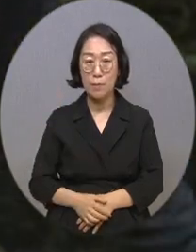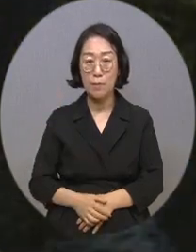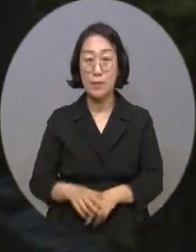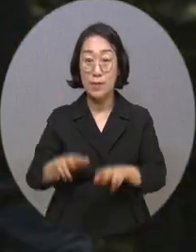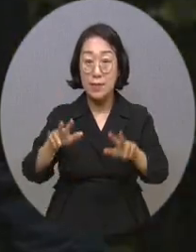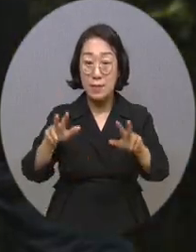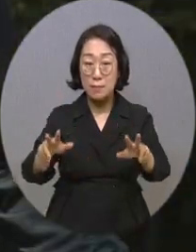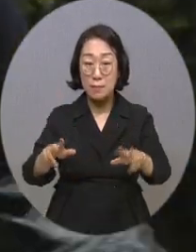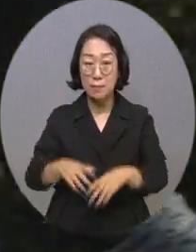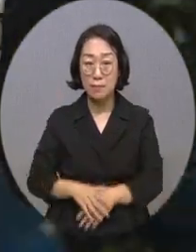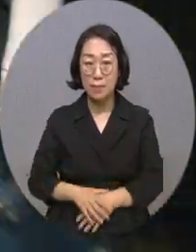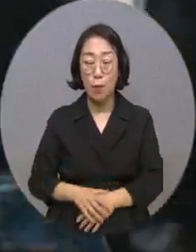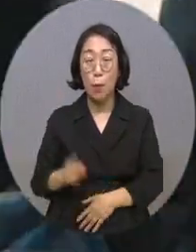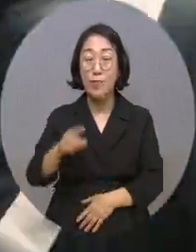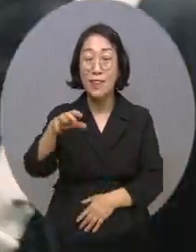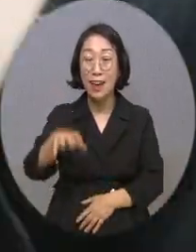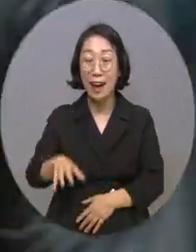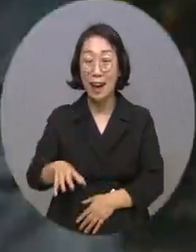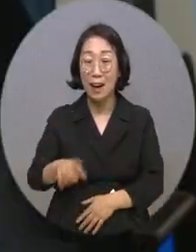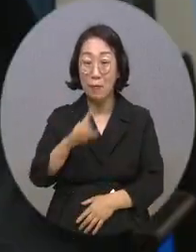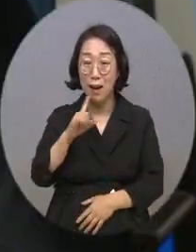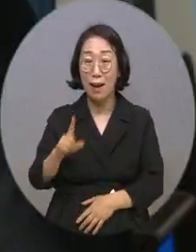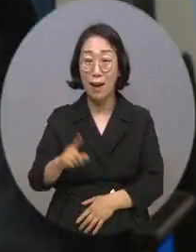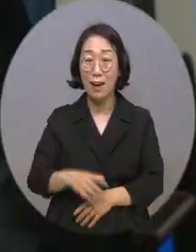지금 말씀하셨습니다. 어디야?